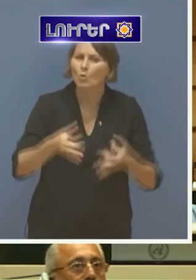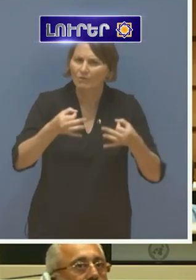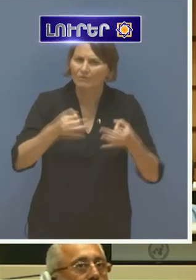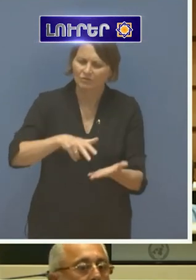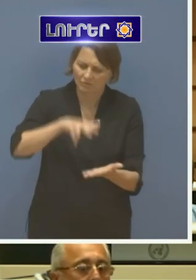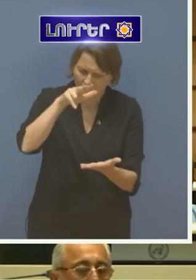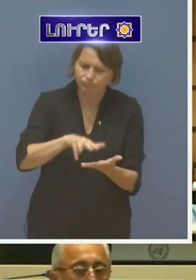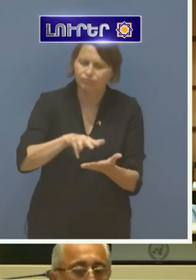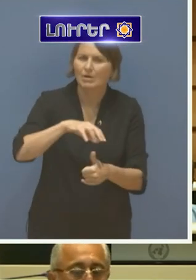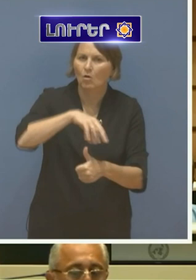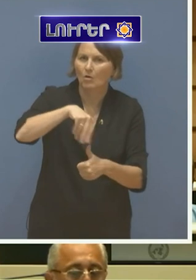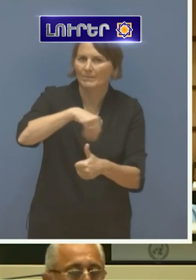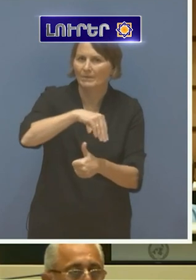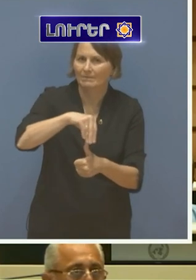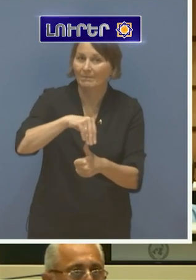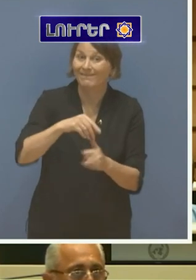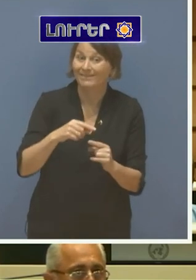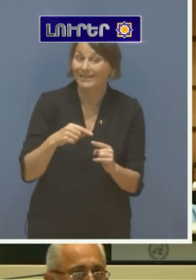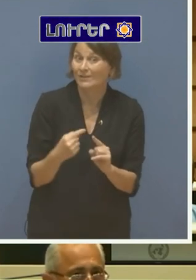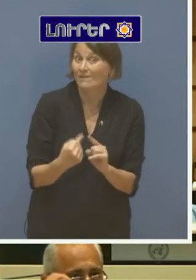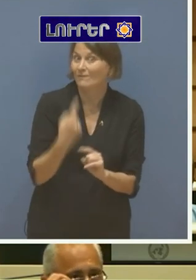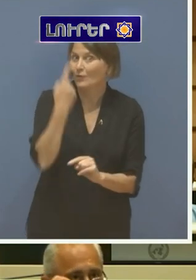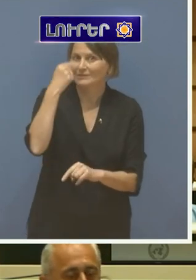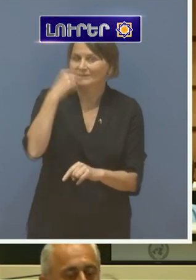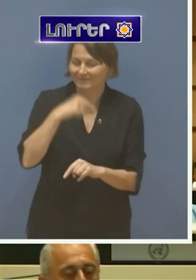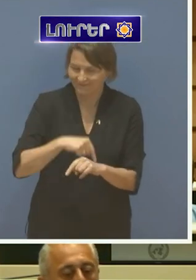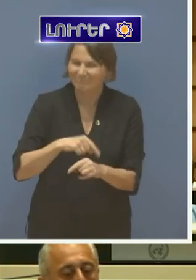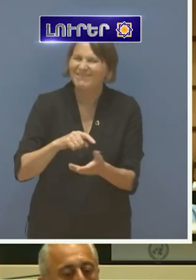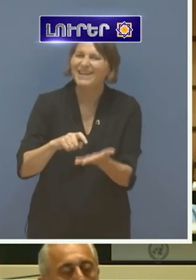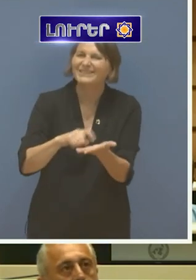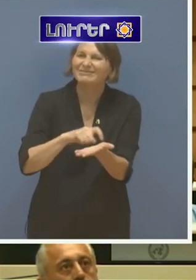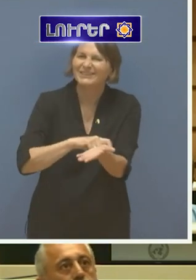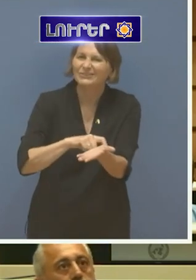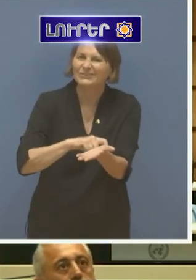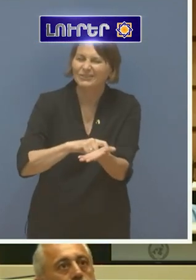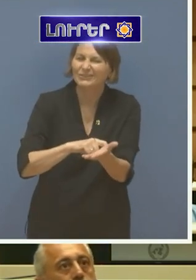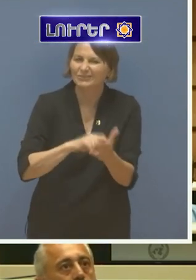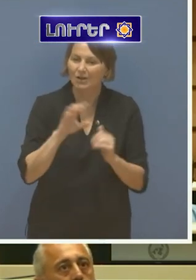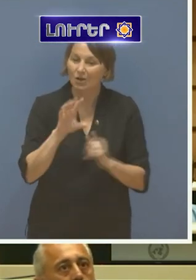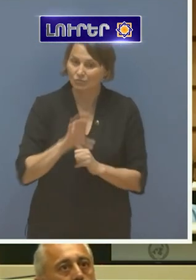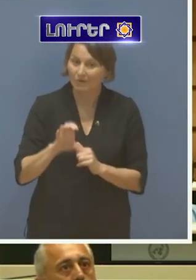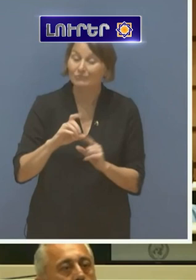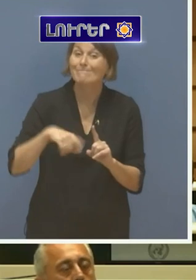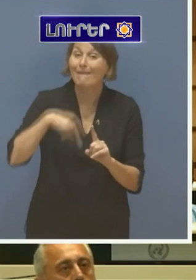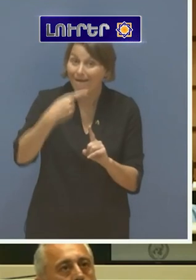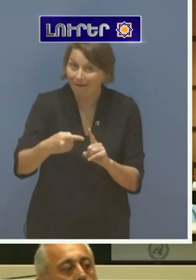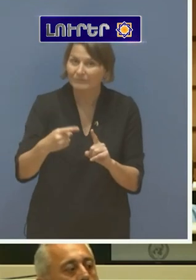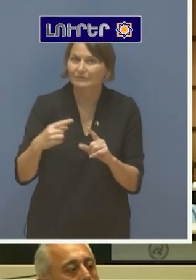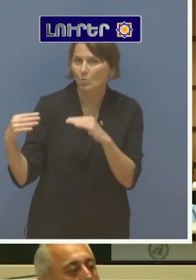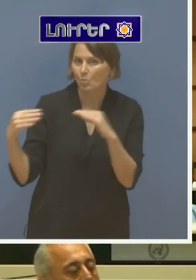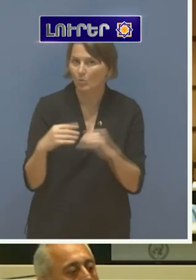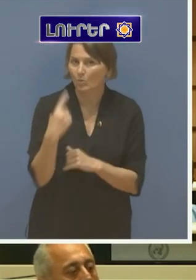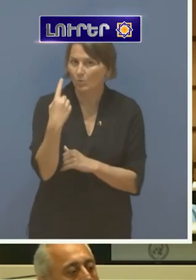ընդունեց Փանաձև հոգուտ համագործակցության ազգերու լիգայի եւ խորհրդի միջեւ։ Ես կուզեմ այստեղ ողջունել այն կազմակերպությունները,